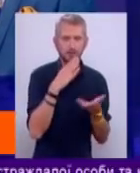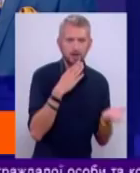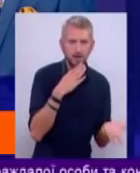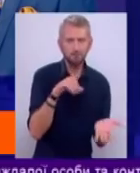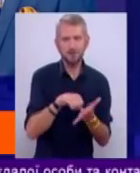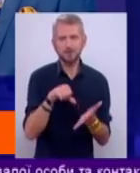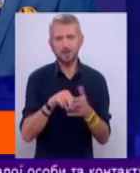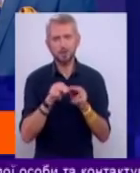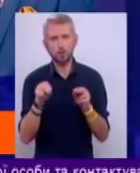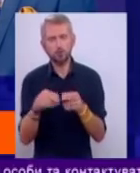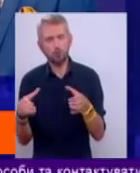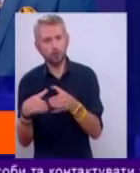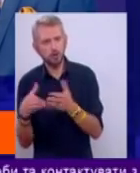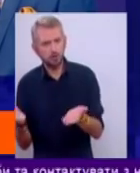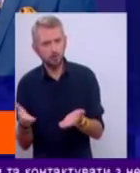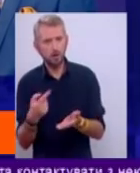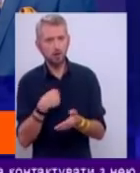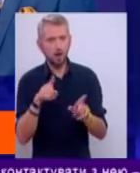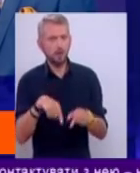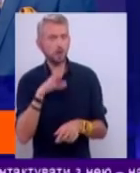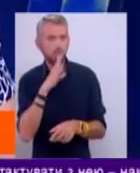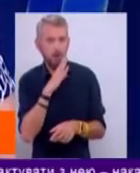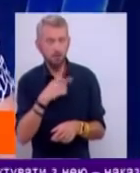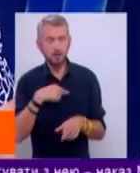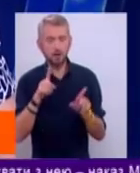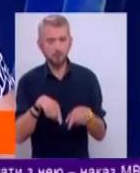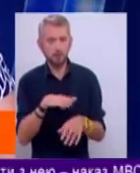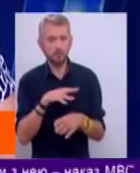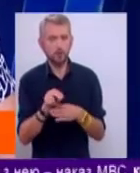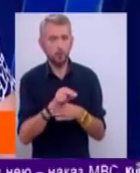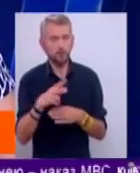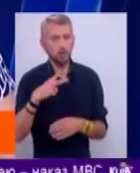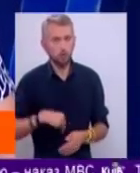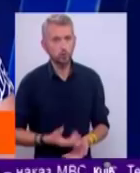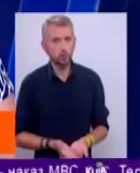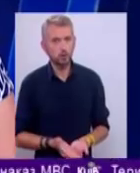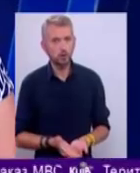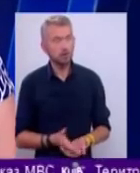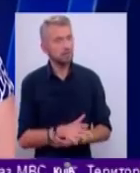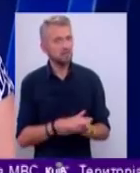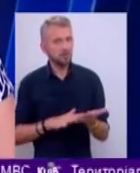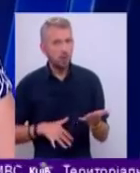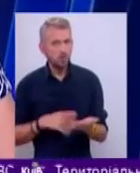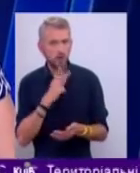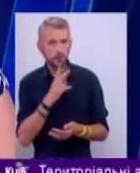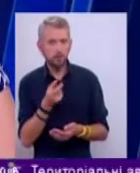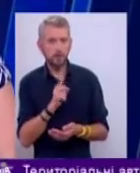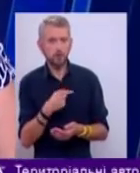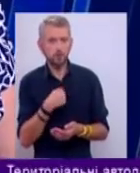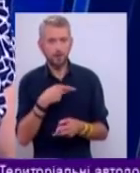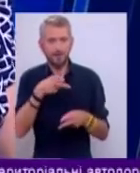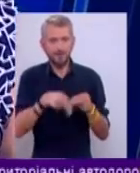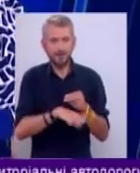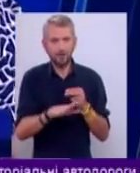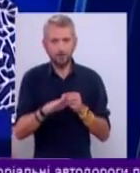представники педагогічного колективу, але я теж мама, я теж виховувала доньку. І, вибачте, не дивлячись на те, що я не